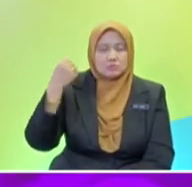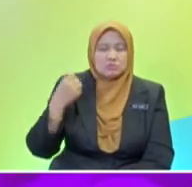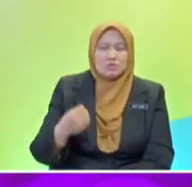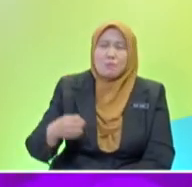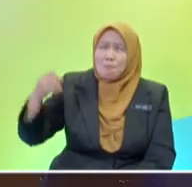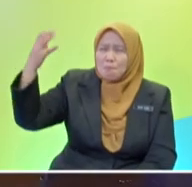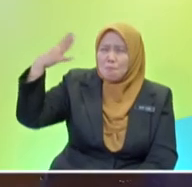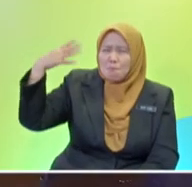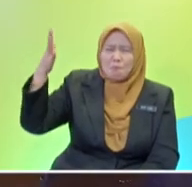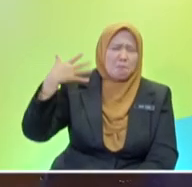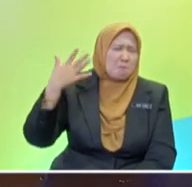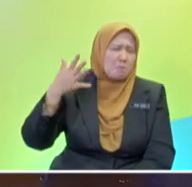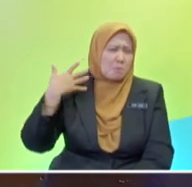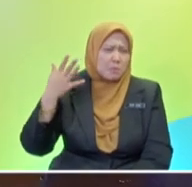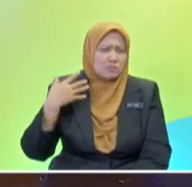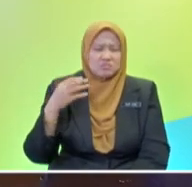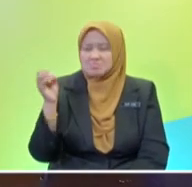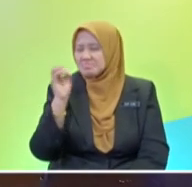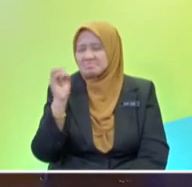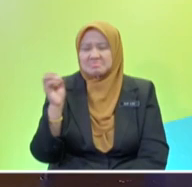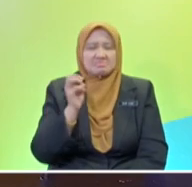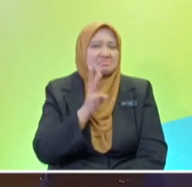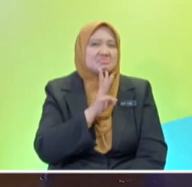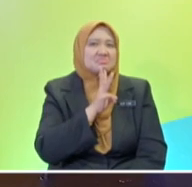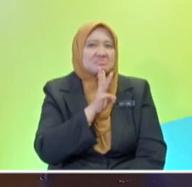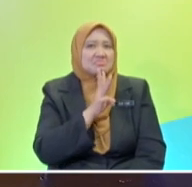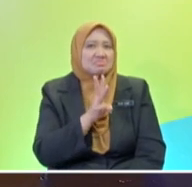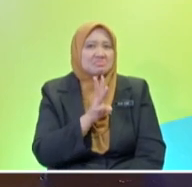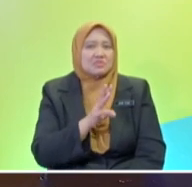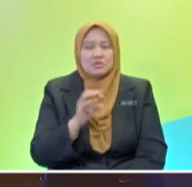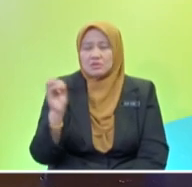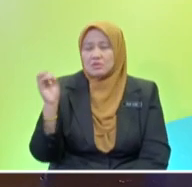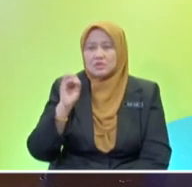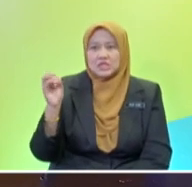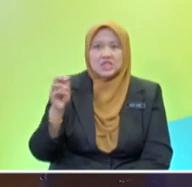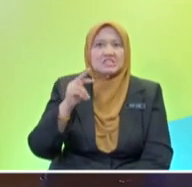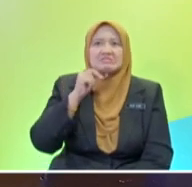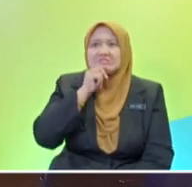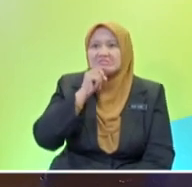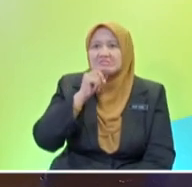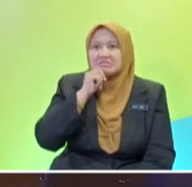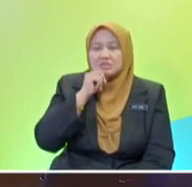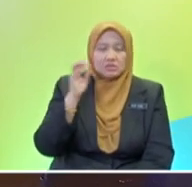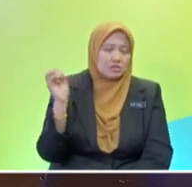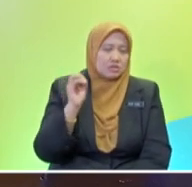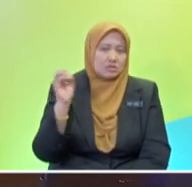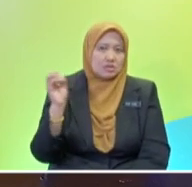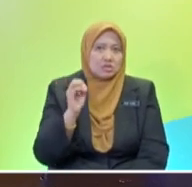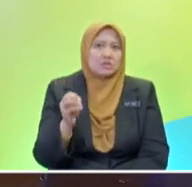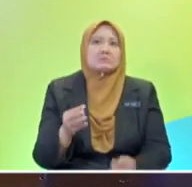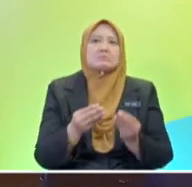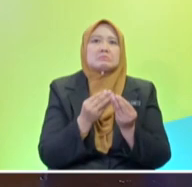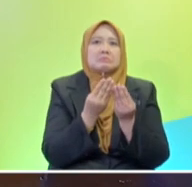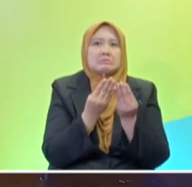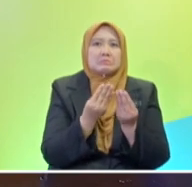Betul. Lagi? Tak ada nutrien. Tak ada baja. Tak baja. Macam kitalah. Kita kena makan. Kena makan,